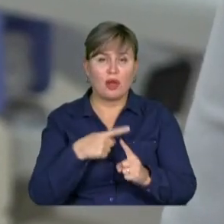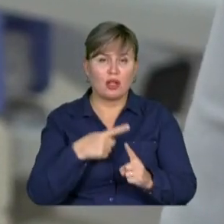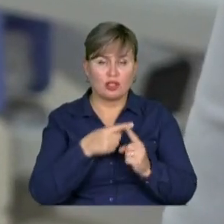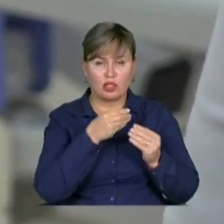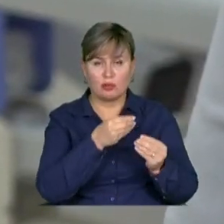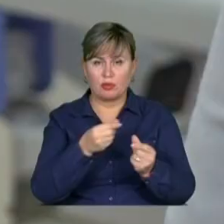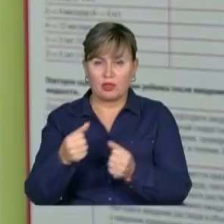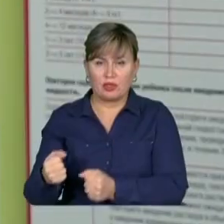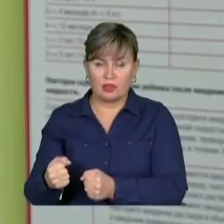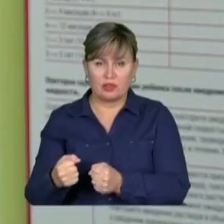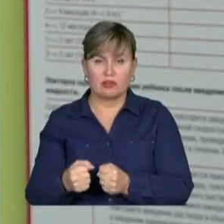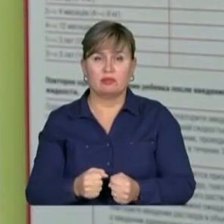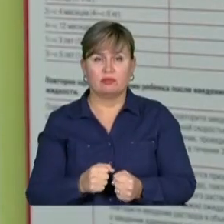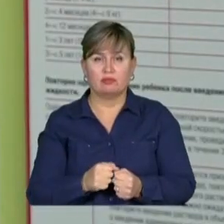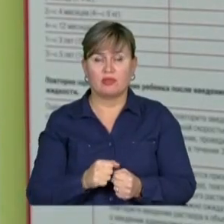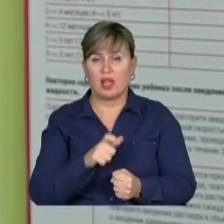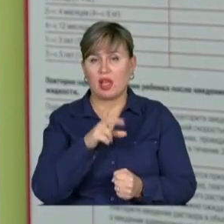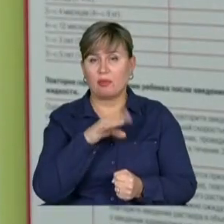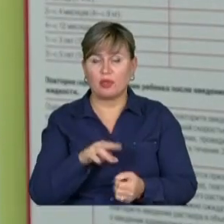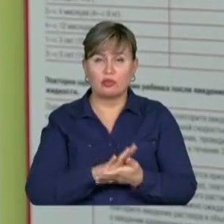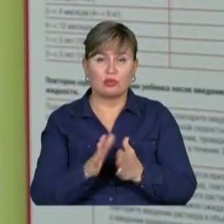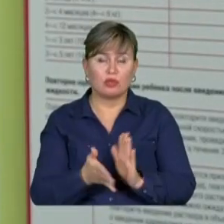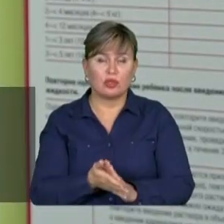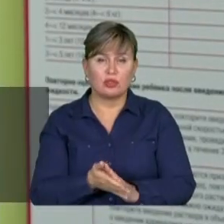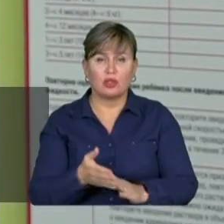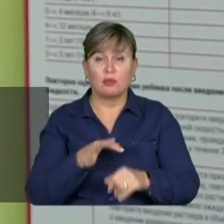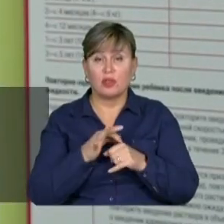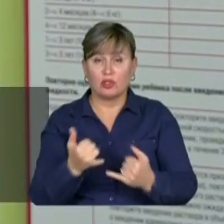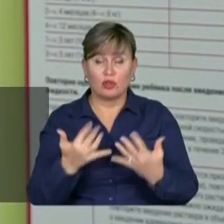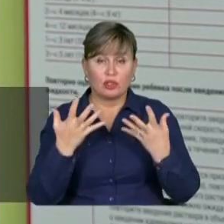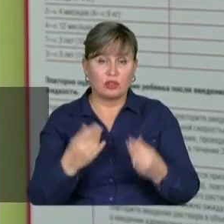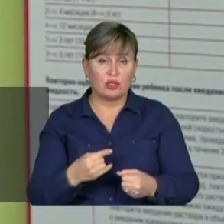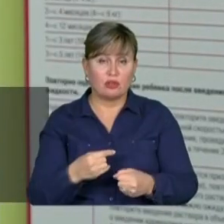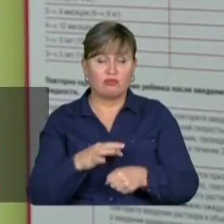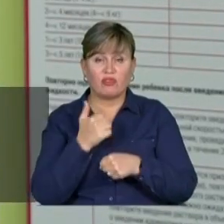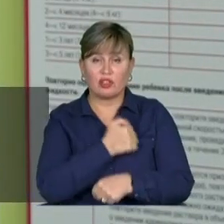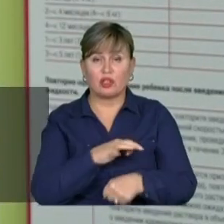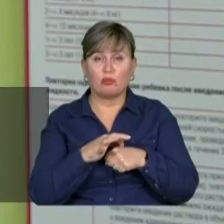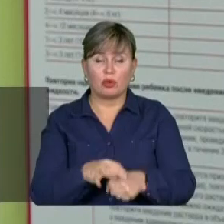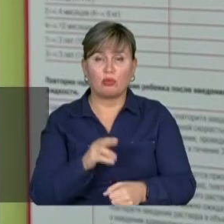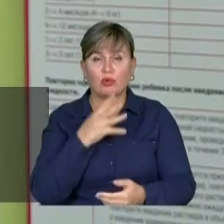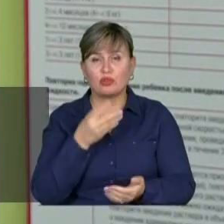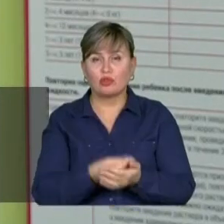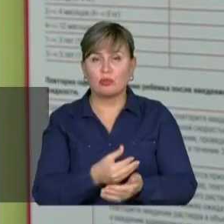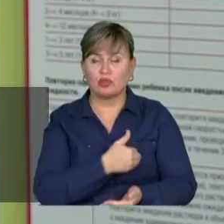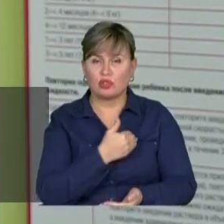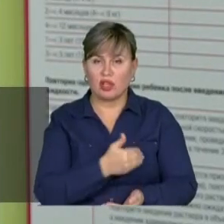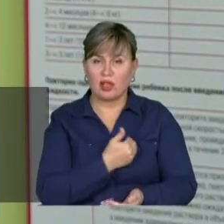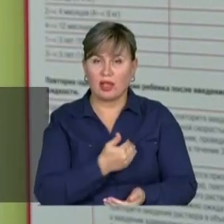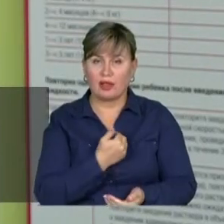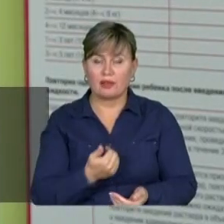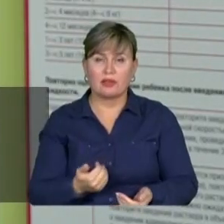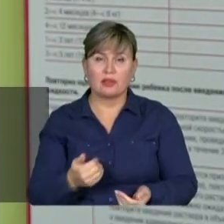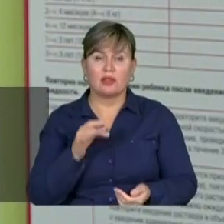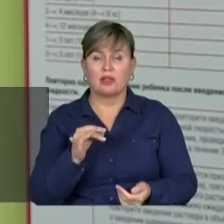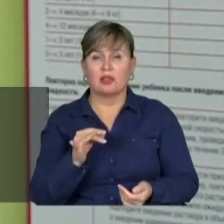на эпидситуацию. На текущий день вакцинация проводится только по собственному желанию, то есть те первые потоки,